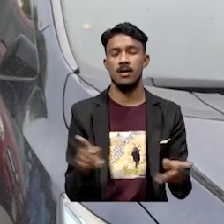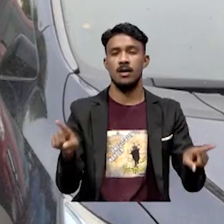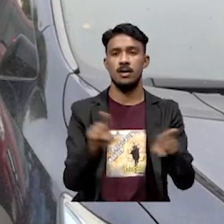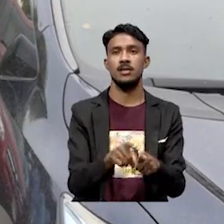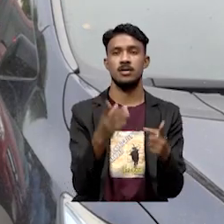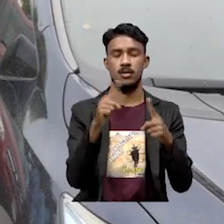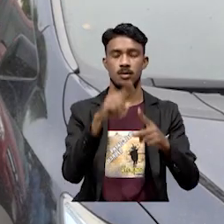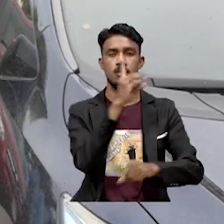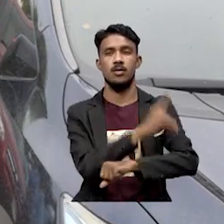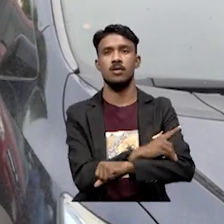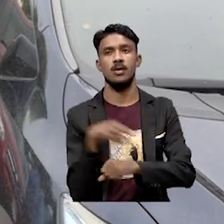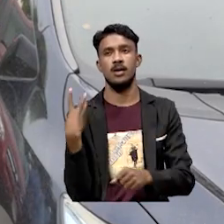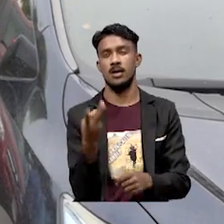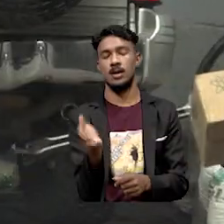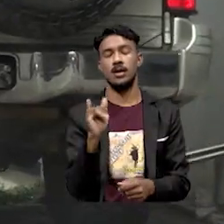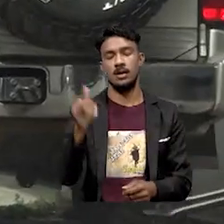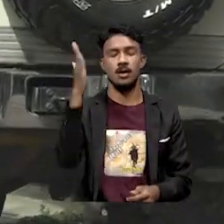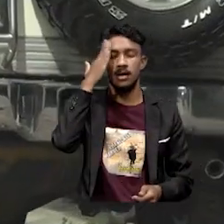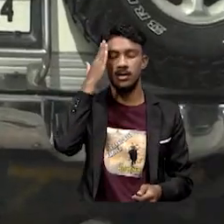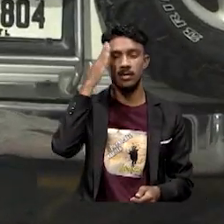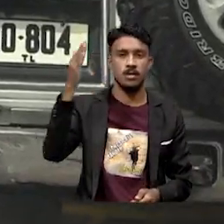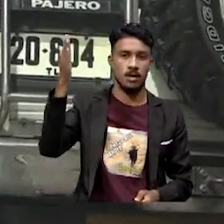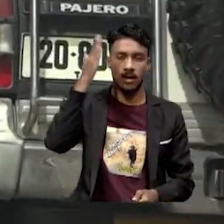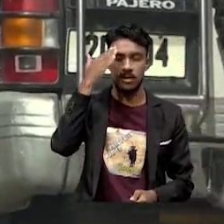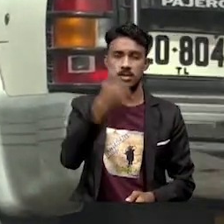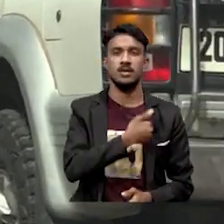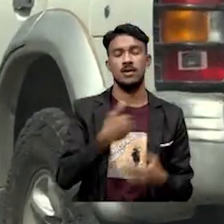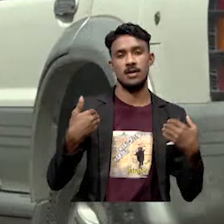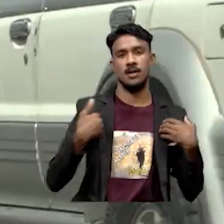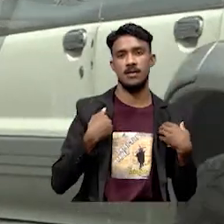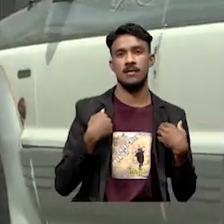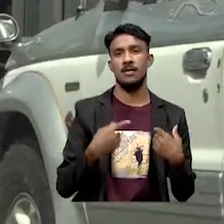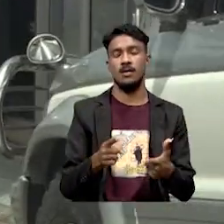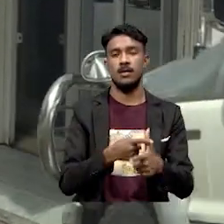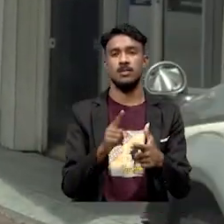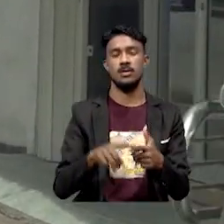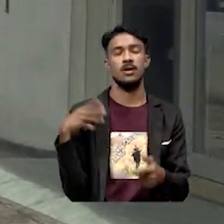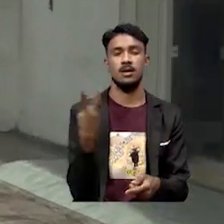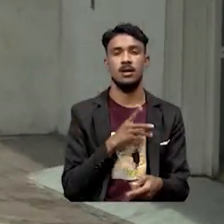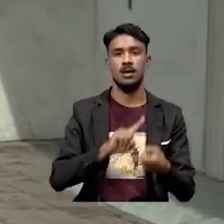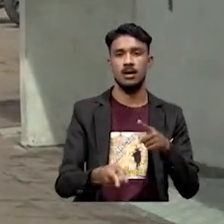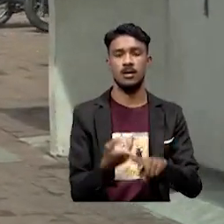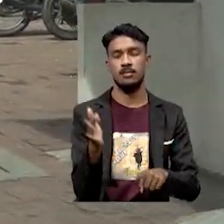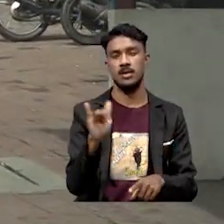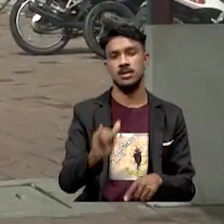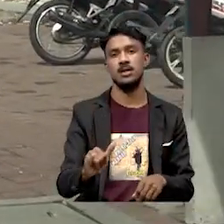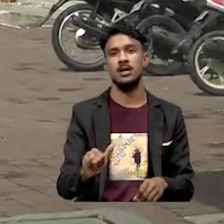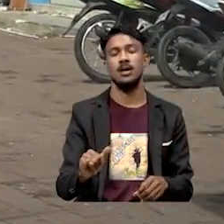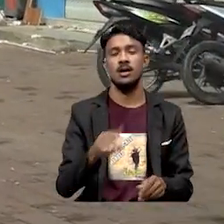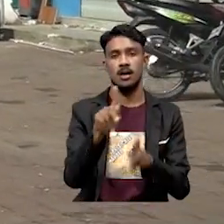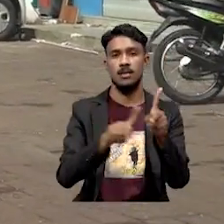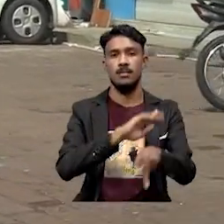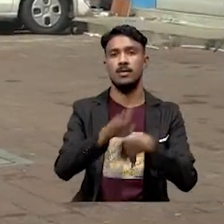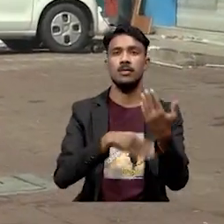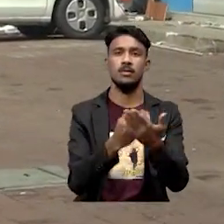nen kerjer kita konsidera konsensia sira daun ne makla iha. Kari kita ni ambe maluk sira sudah di sivil, hukum ni dari palu